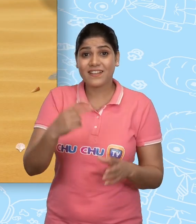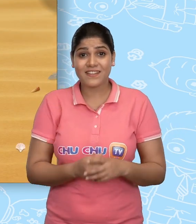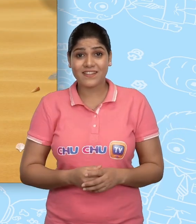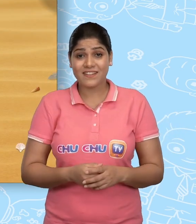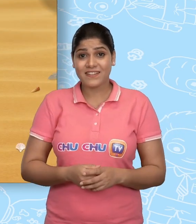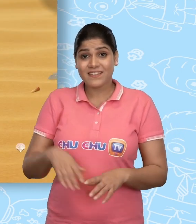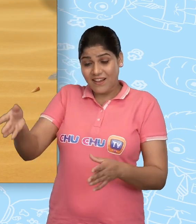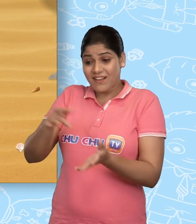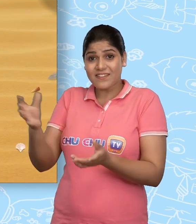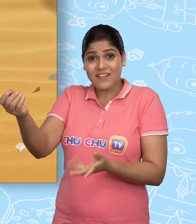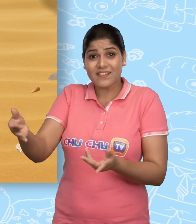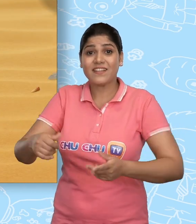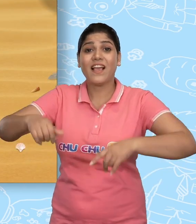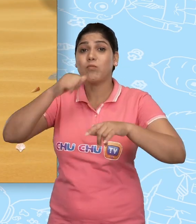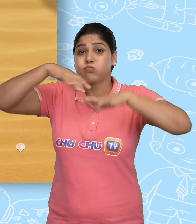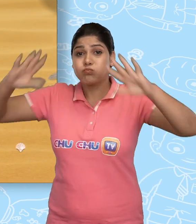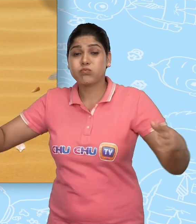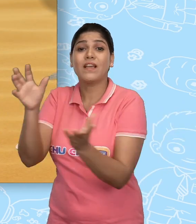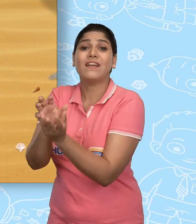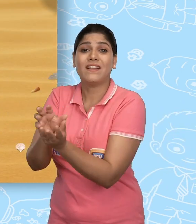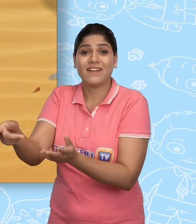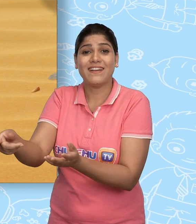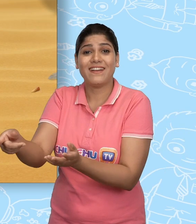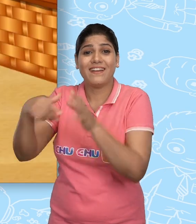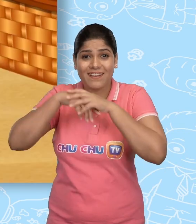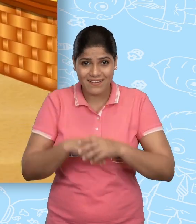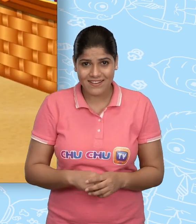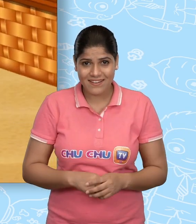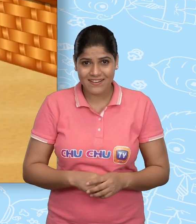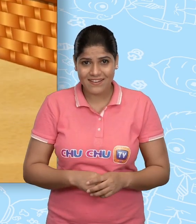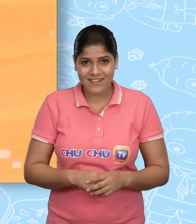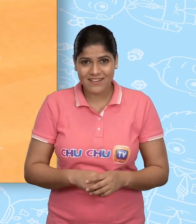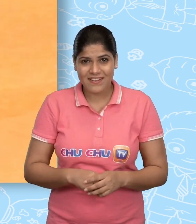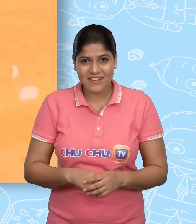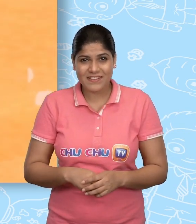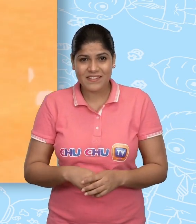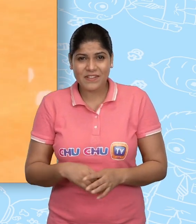देखो यहाँ से आती है समुद्र की कौड़ी।